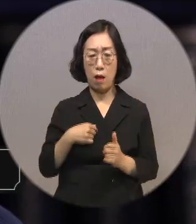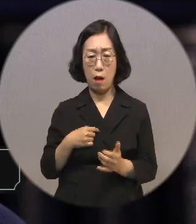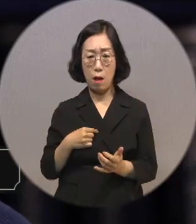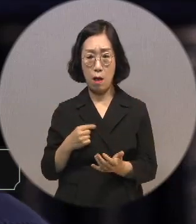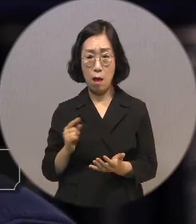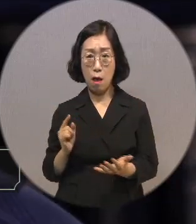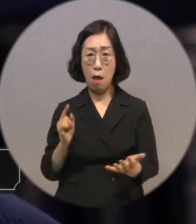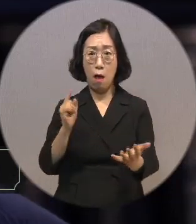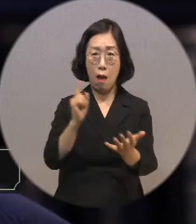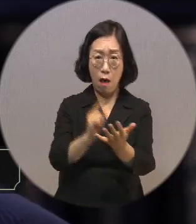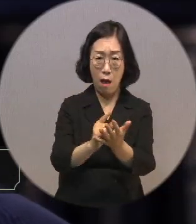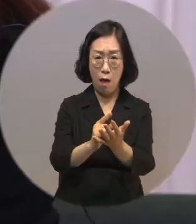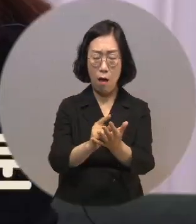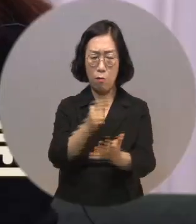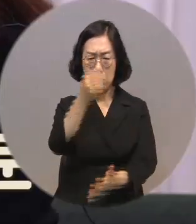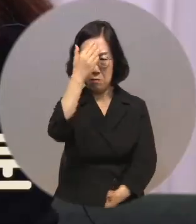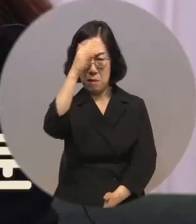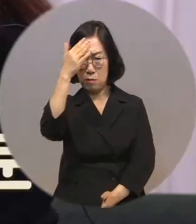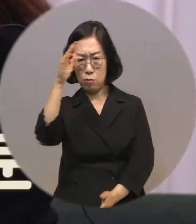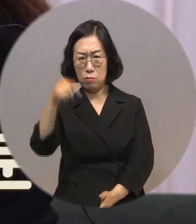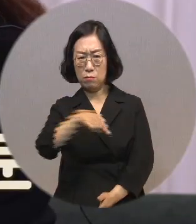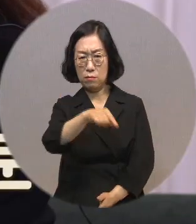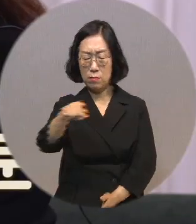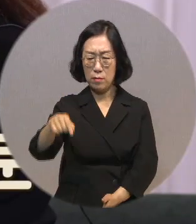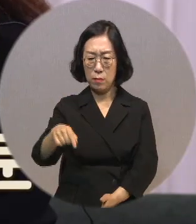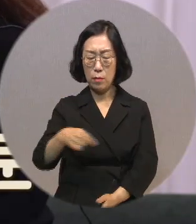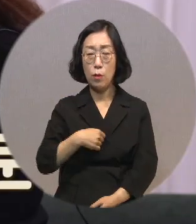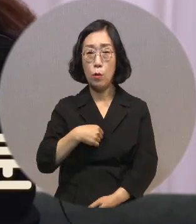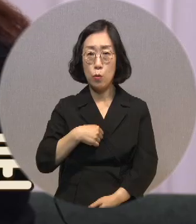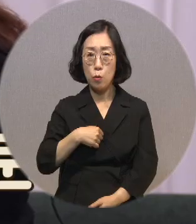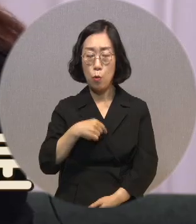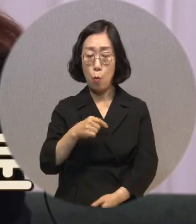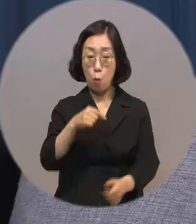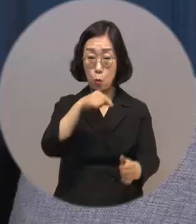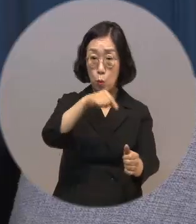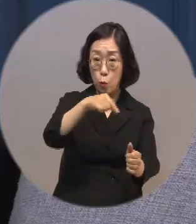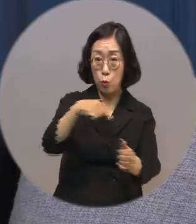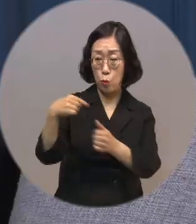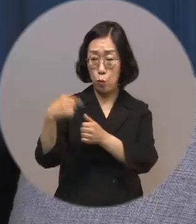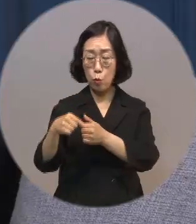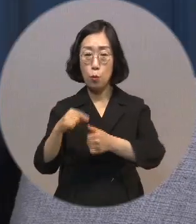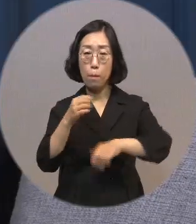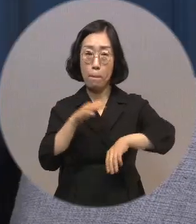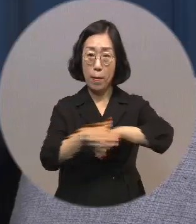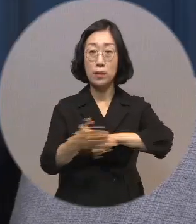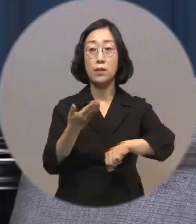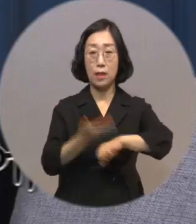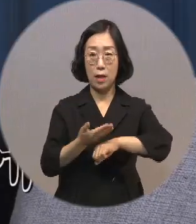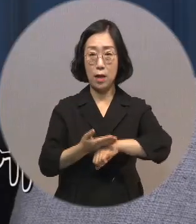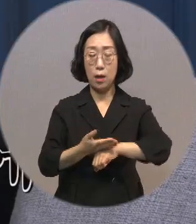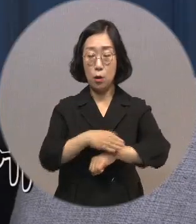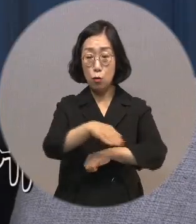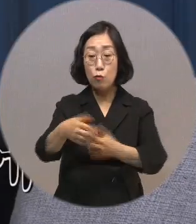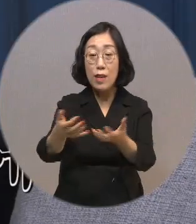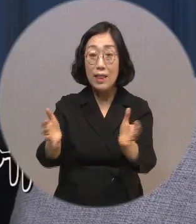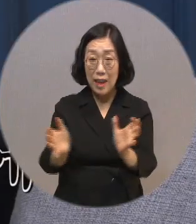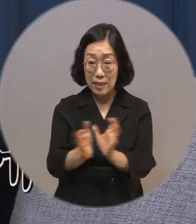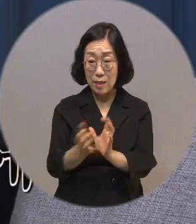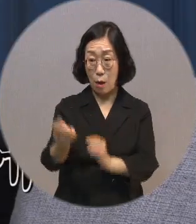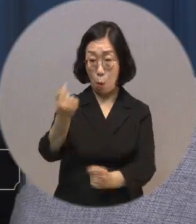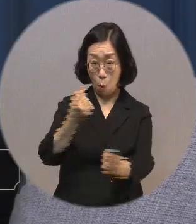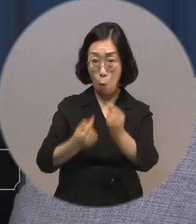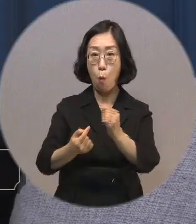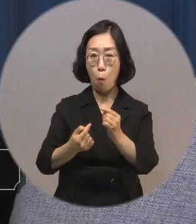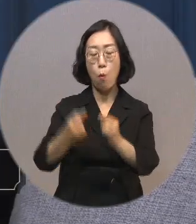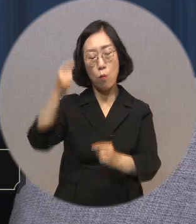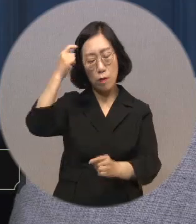느껴지다 보니 좀 폐쇄적인 경우들이 많아요. 폐쇄된 교육을 오랫동안 받았기 맞습니다. 때문에. 네. 예. 그러니까 저희 더블리치를 찾아오신 분들은 열려있는 분이세요.